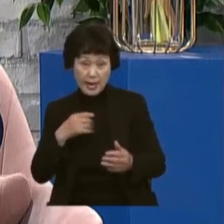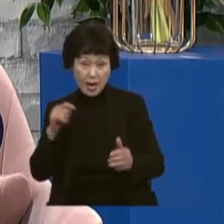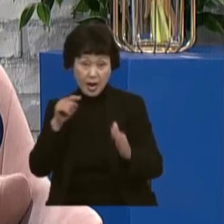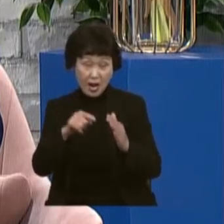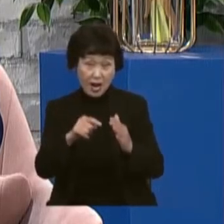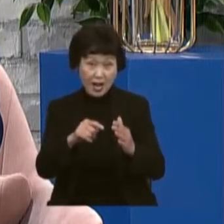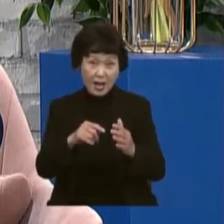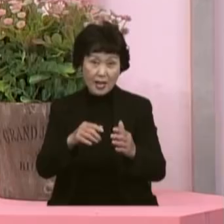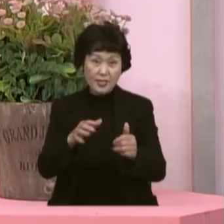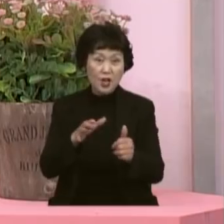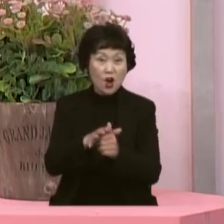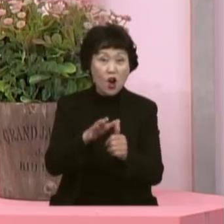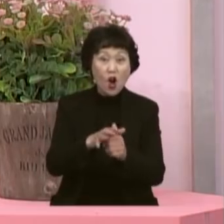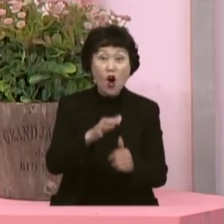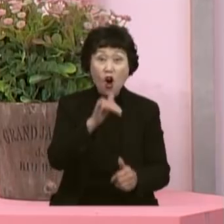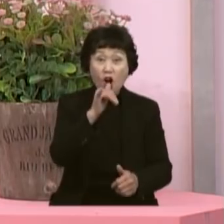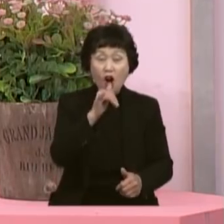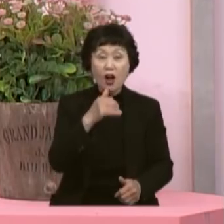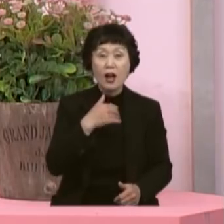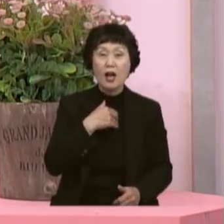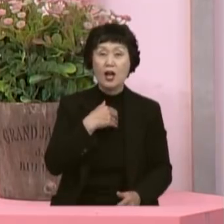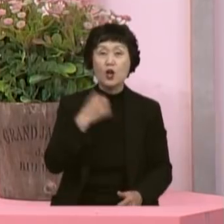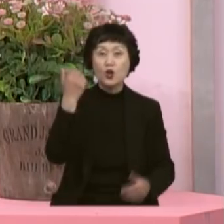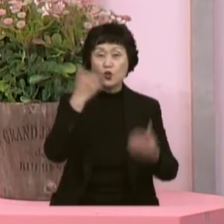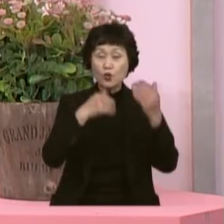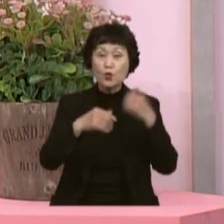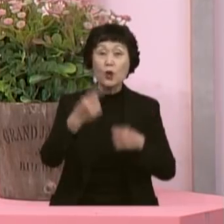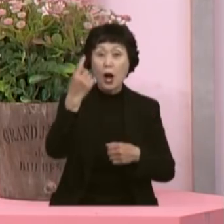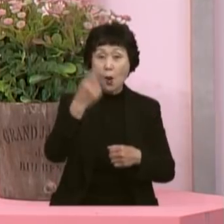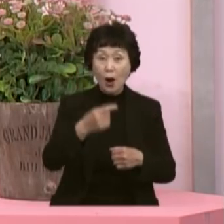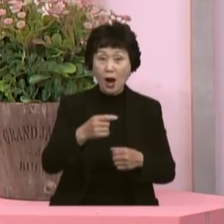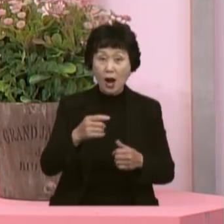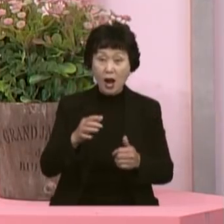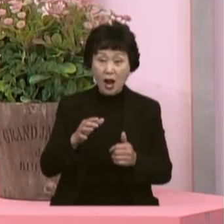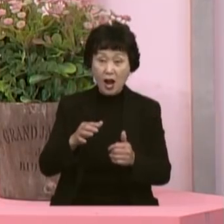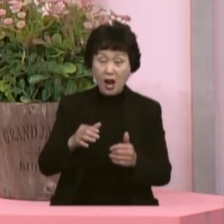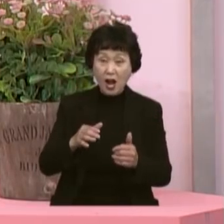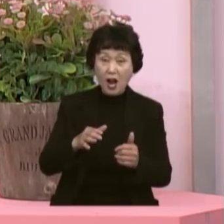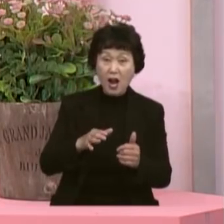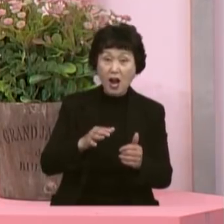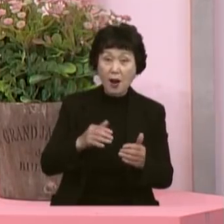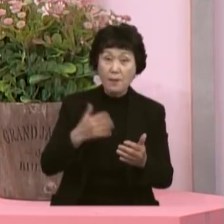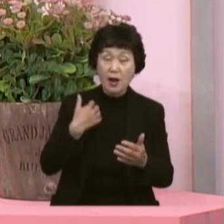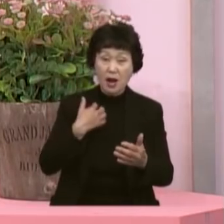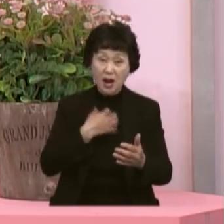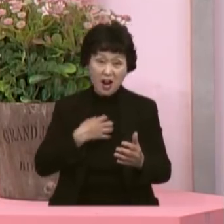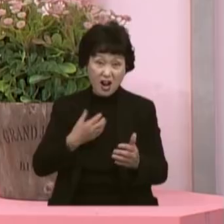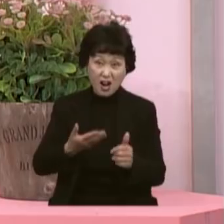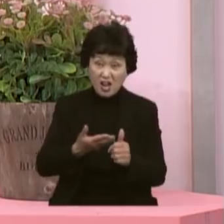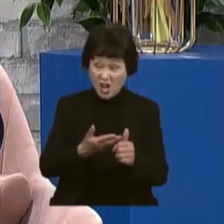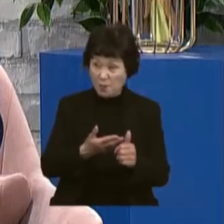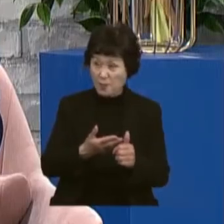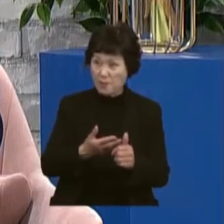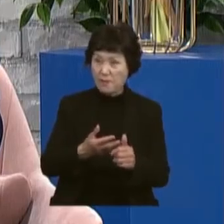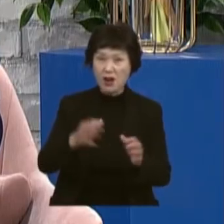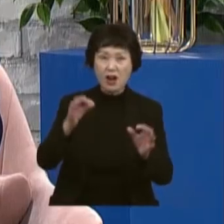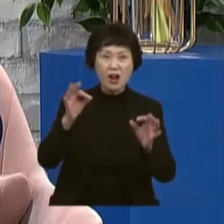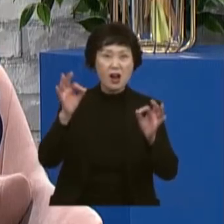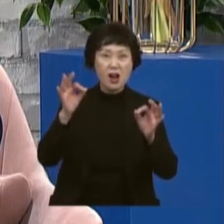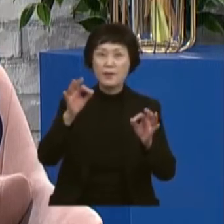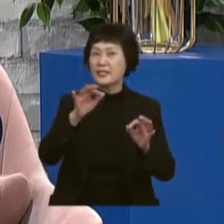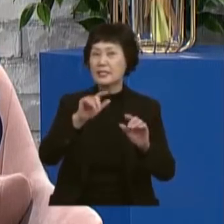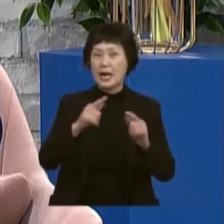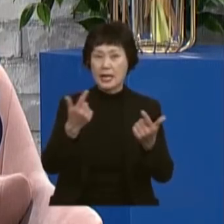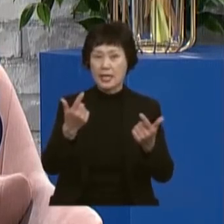같았으면 그때요. 예. 기도하고 신앙이 있어도 누가 와서 그렇게 괴롭히는 놈 감당해요? 나 들었던 나버리지. 대학 1학년인데